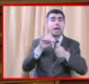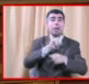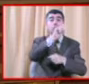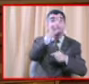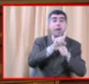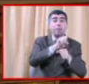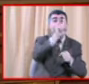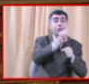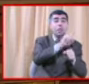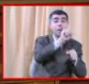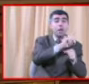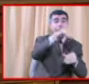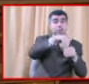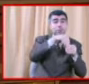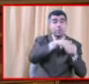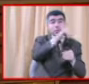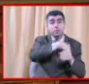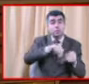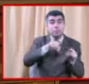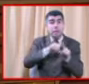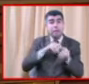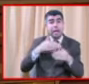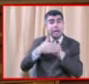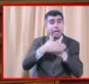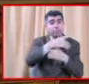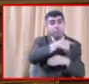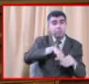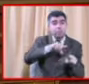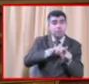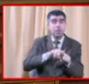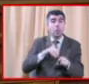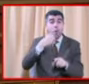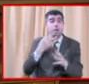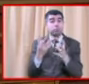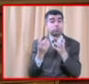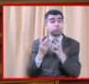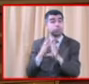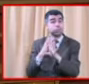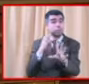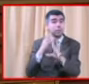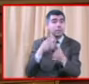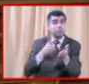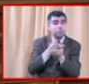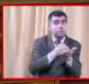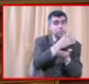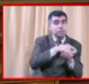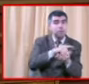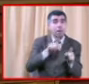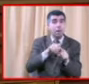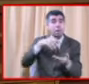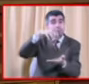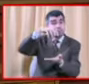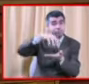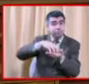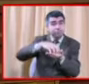حجاج، جماعة منيع، سقامنا، ولاد فارس، مريزيك، بالإضافة إلى جماعة ولاد مراح. المشكل الثاني هو أن هذا المركز كيعاني من